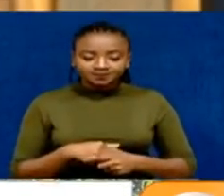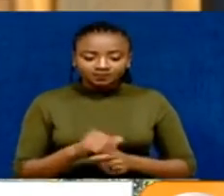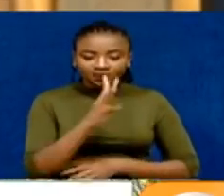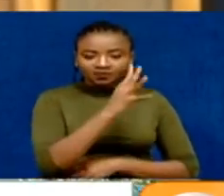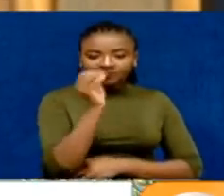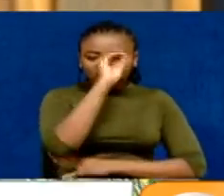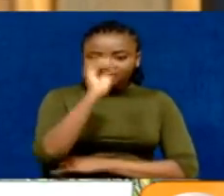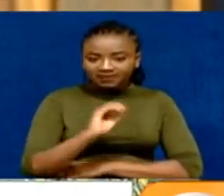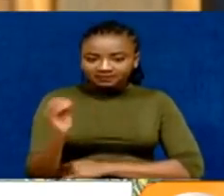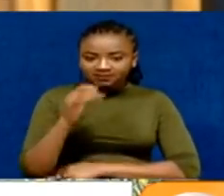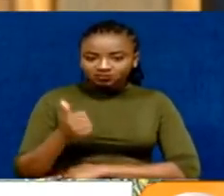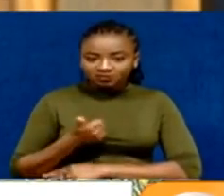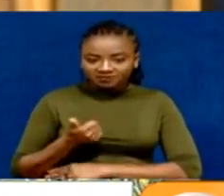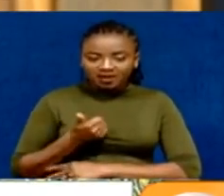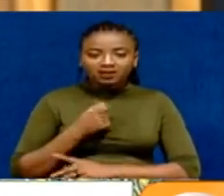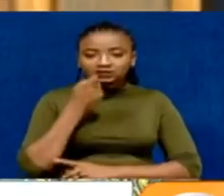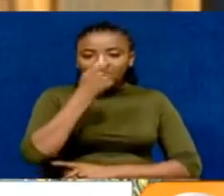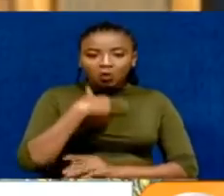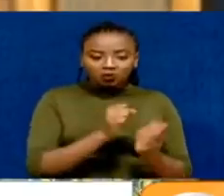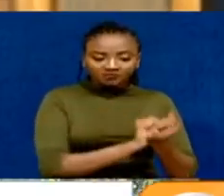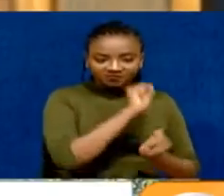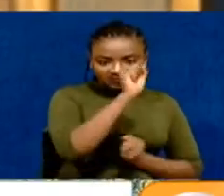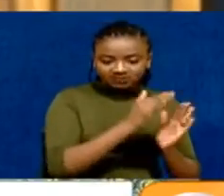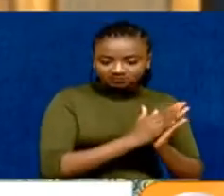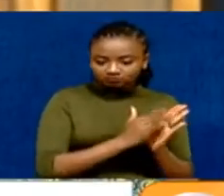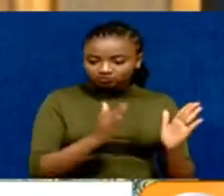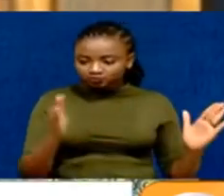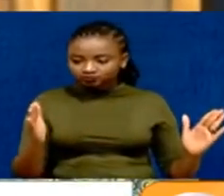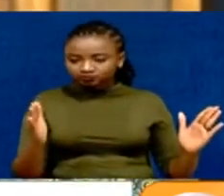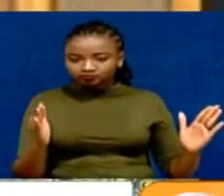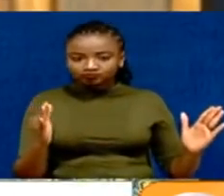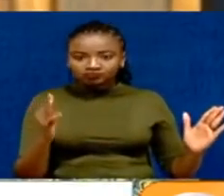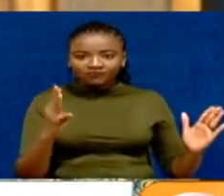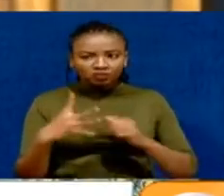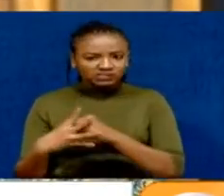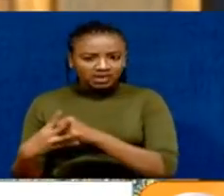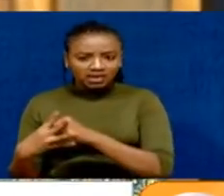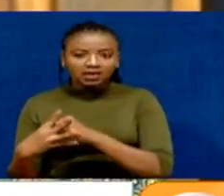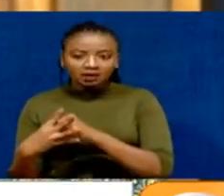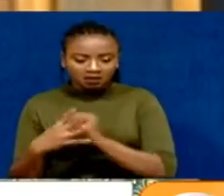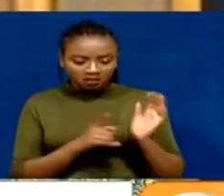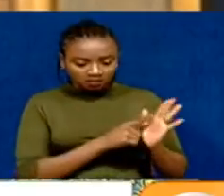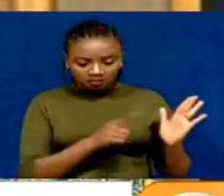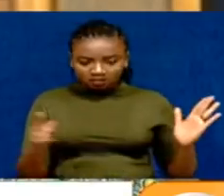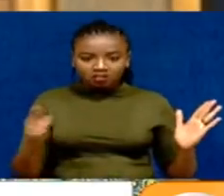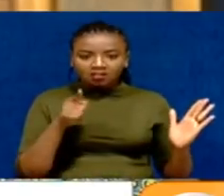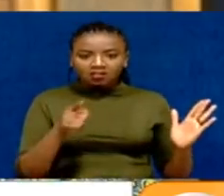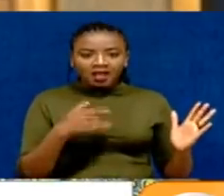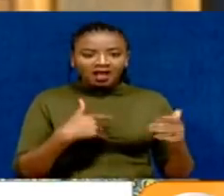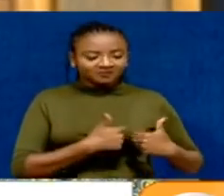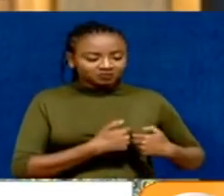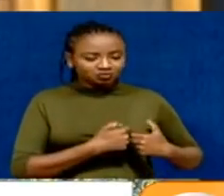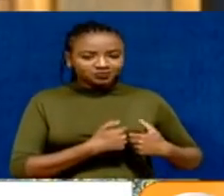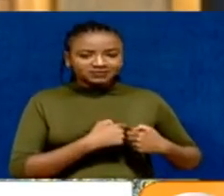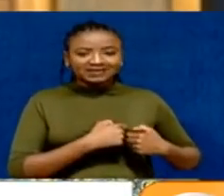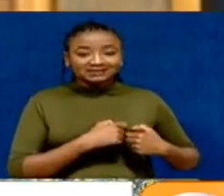40% ya wanawake wa miaka 15 hata miaka 49 ambao wana wapenzi